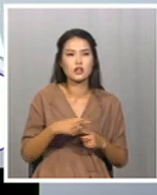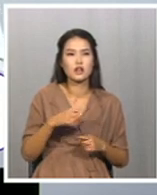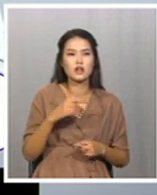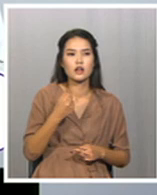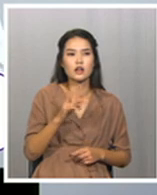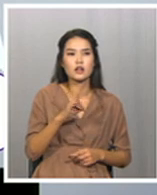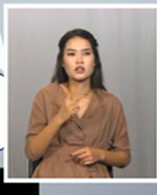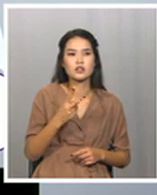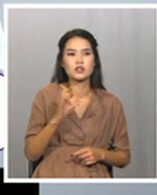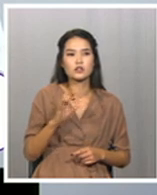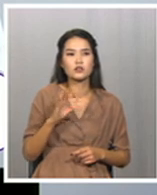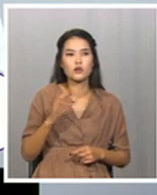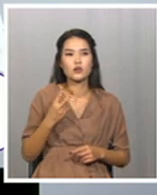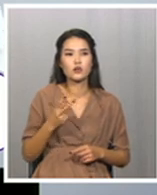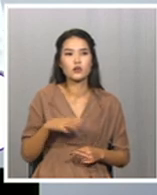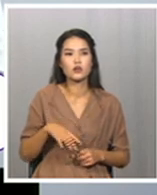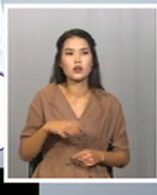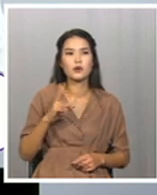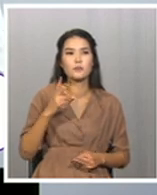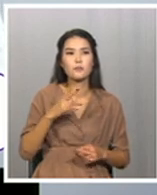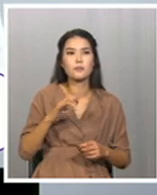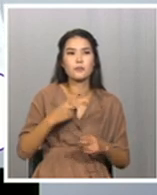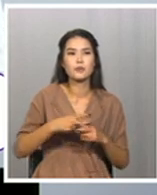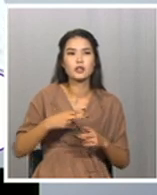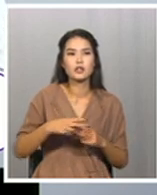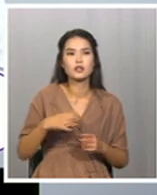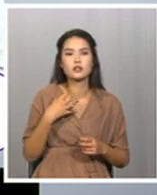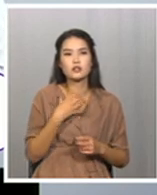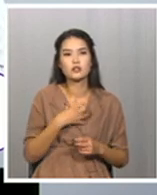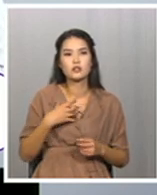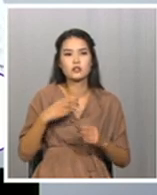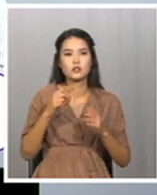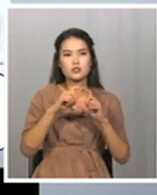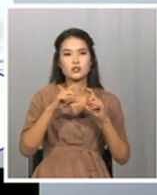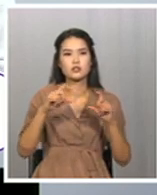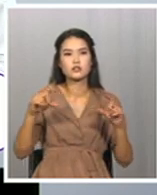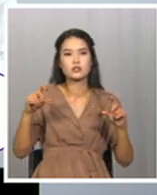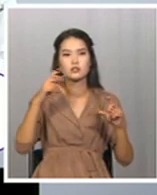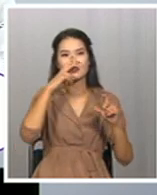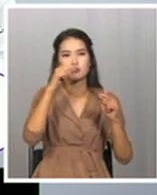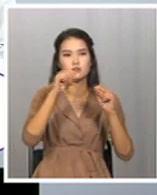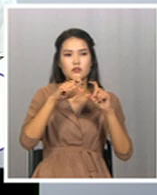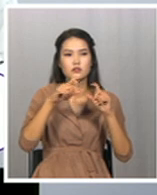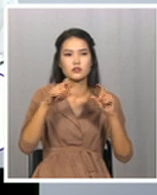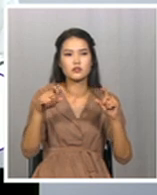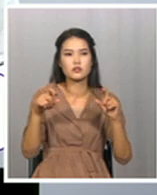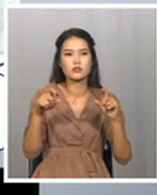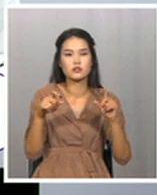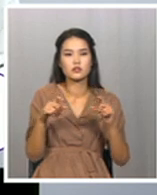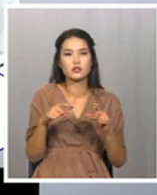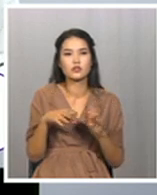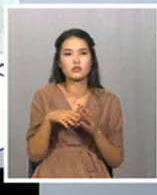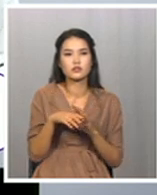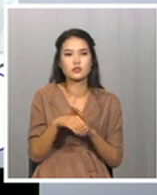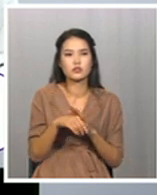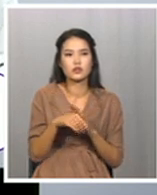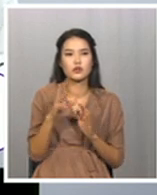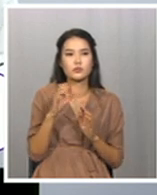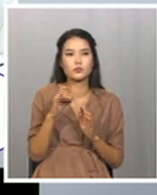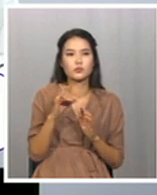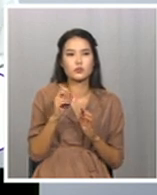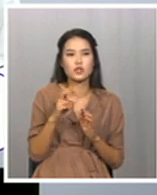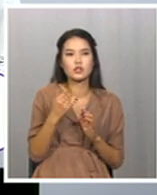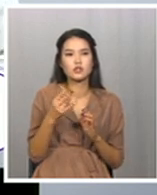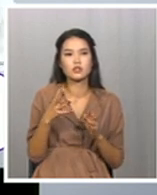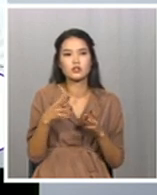қышқылдары металдардың белсенділік қатарында сутегіне дейінгі орналасқан металдар қышқылдың құрамынан сутекті